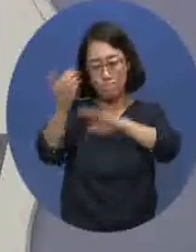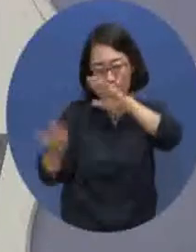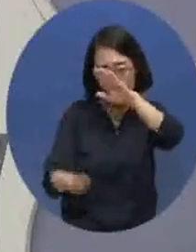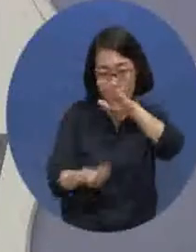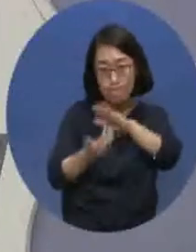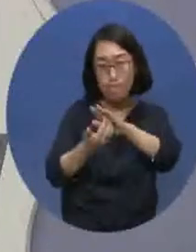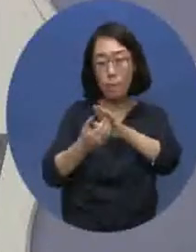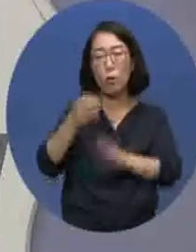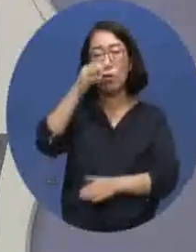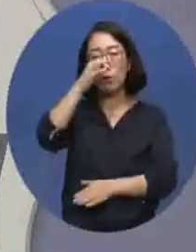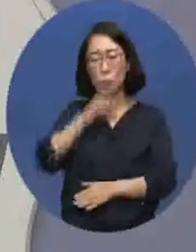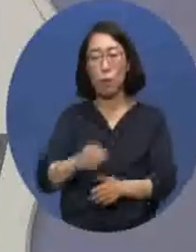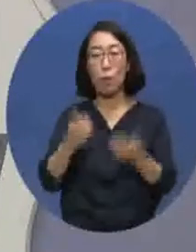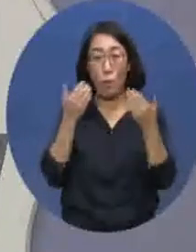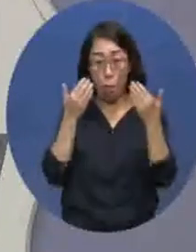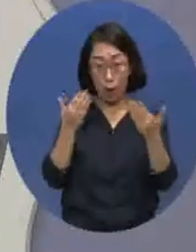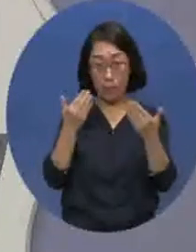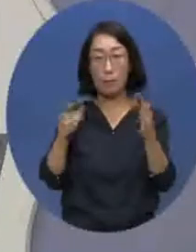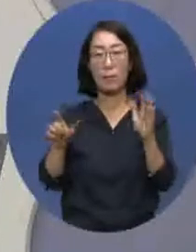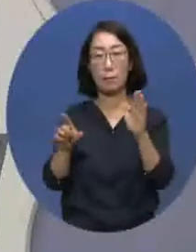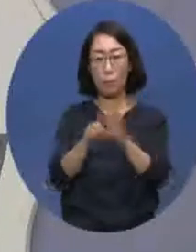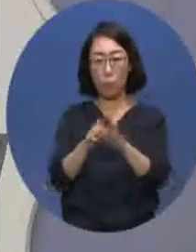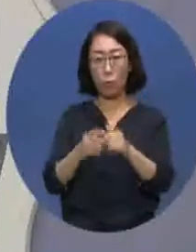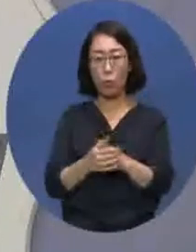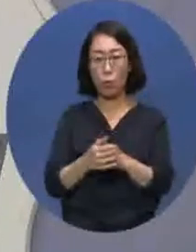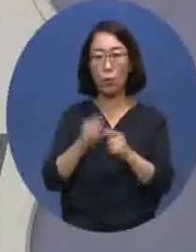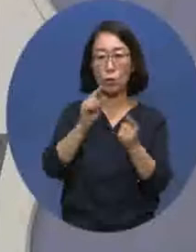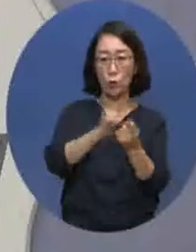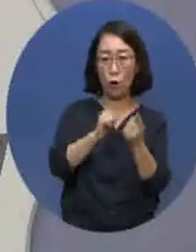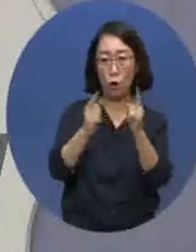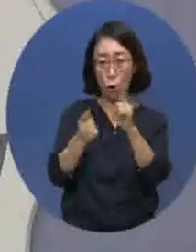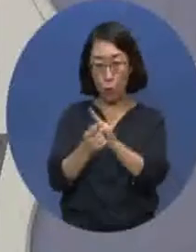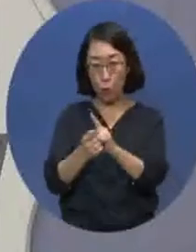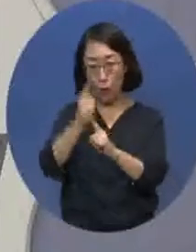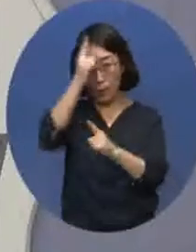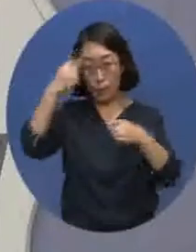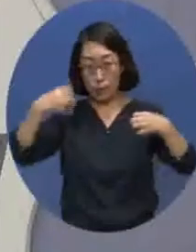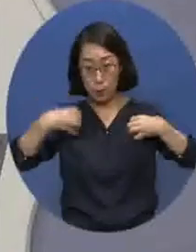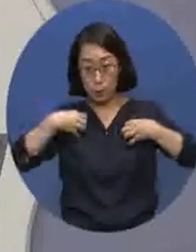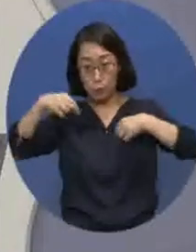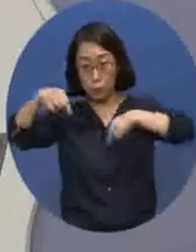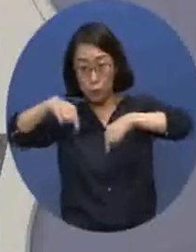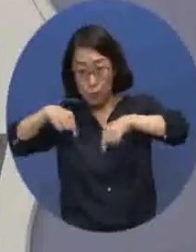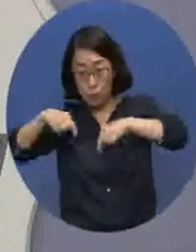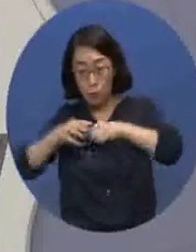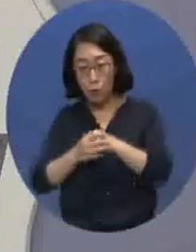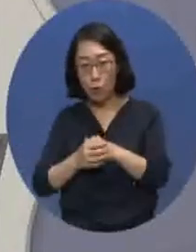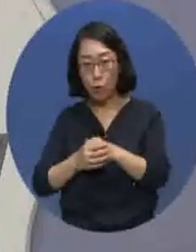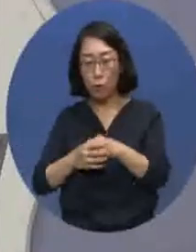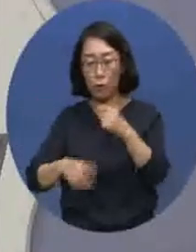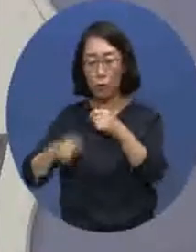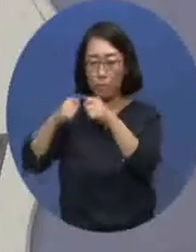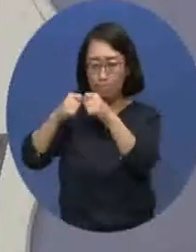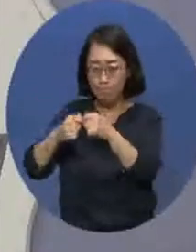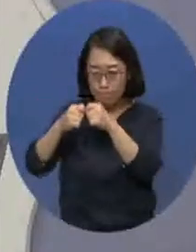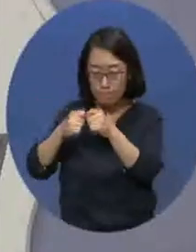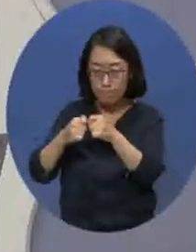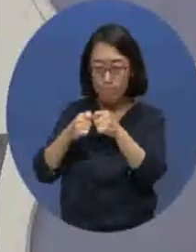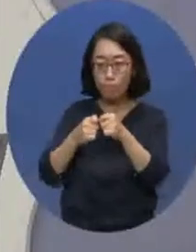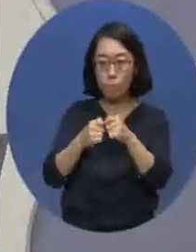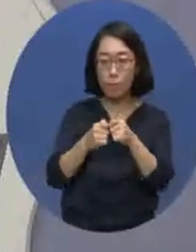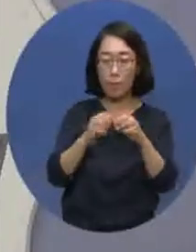있고요 어 그런 점은 서로 좀 우리의 집행부 에서는 좀더 섬세하고 세심하게